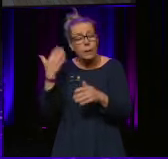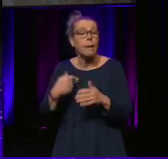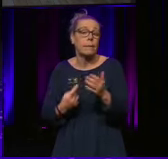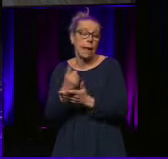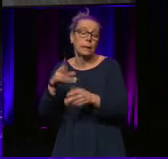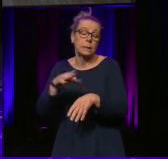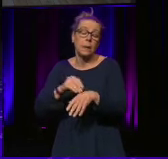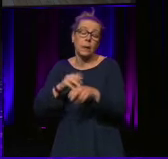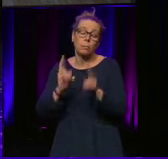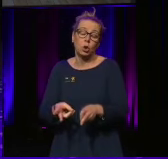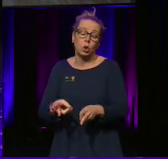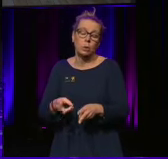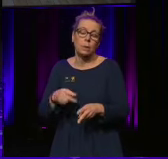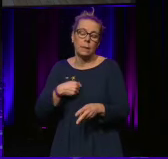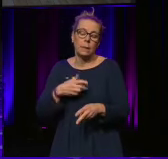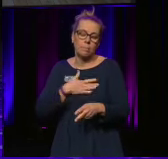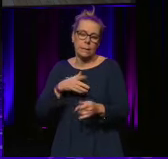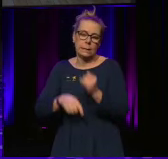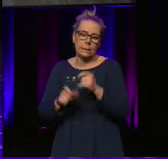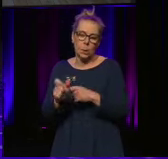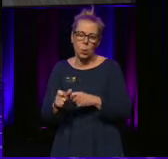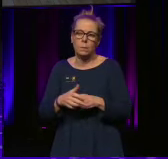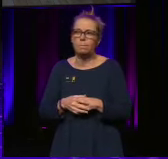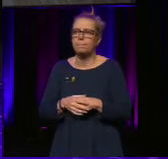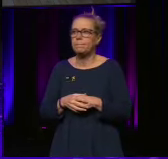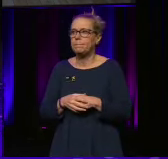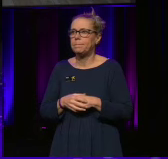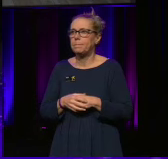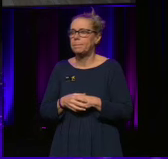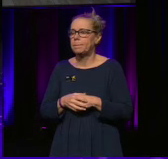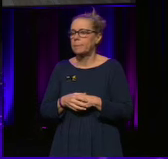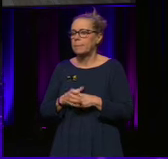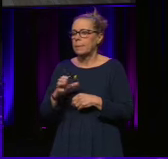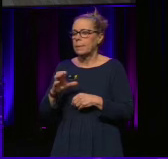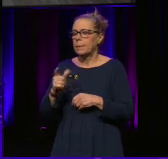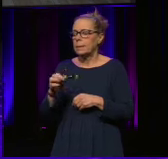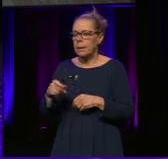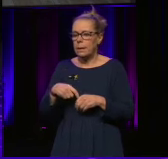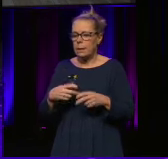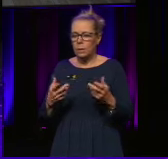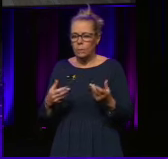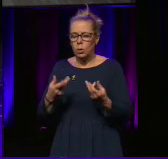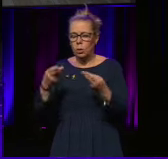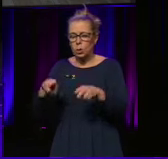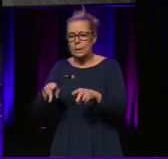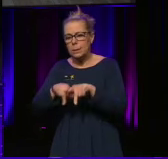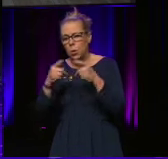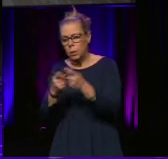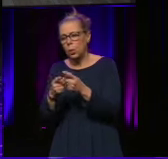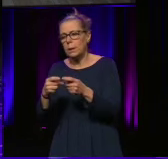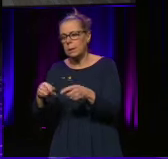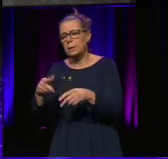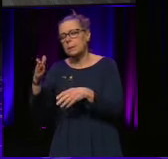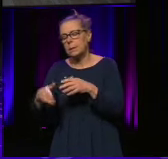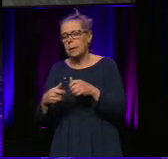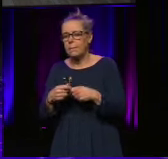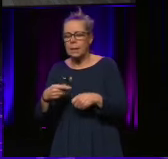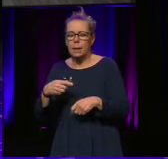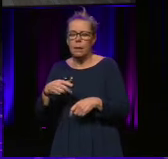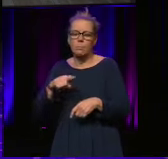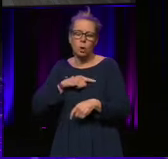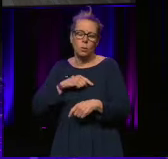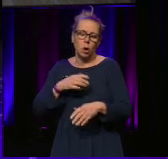också. Det får bli mina slutord. Från juristkommissionens sida så är vi fruktansvärt glada om vi kan